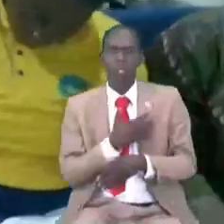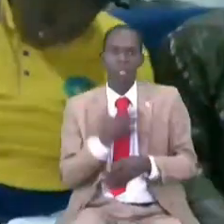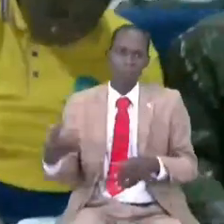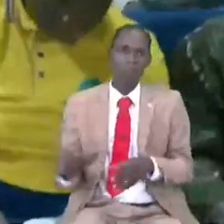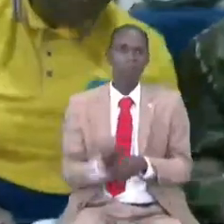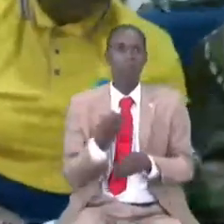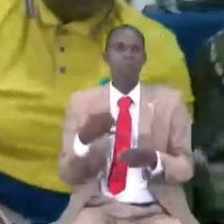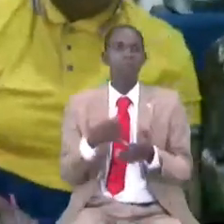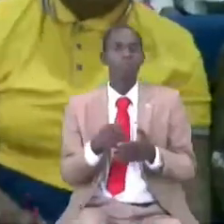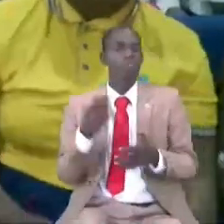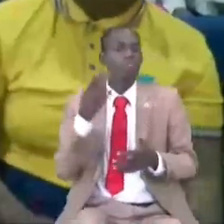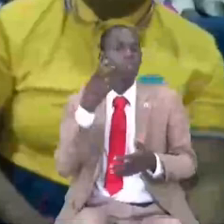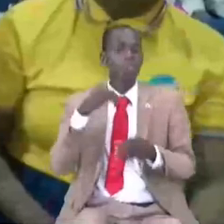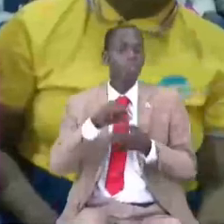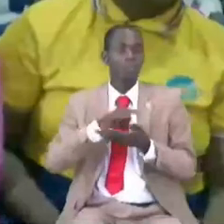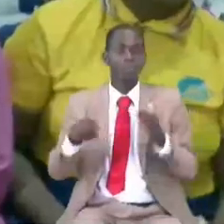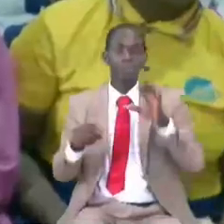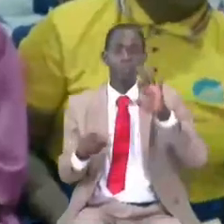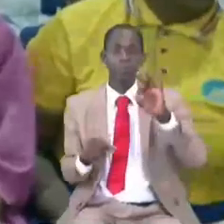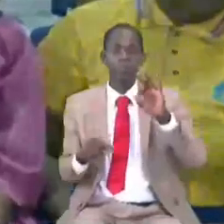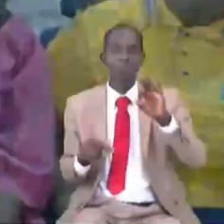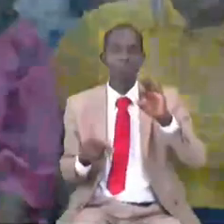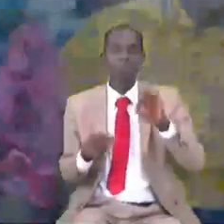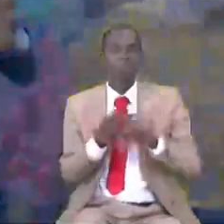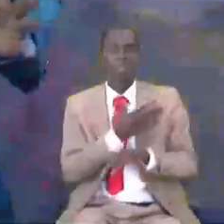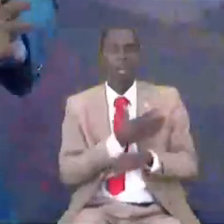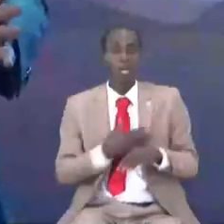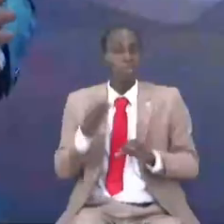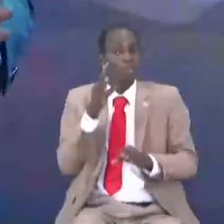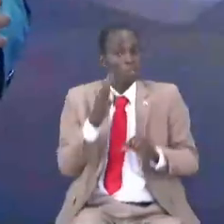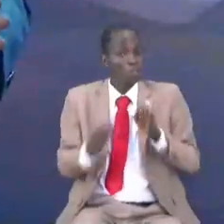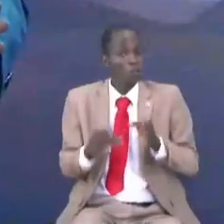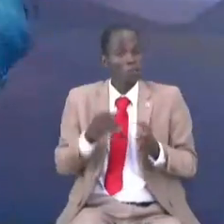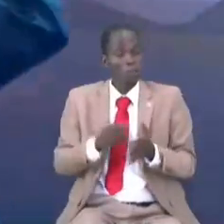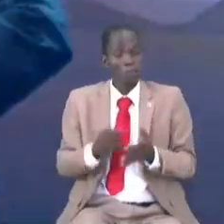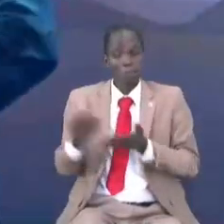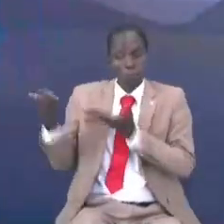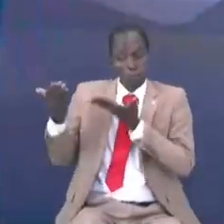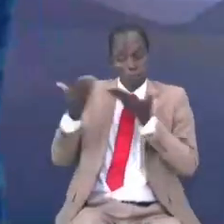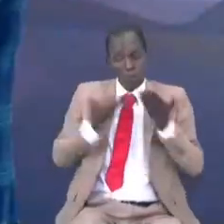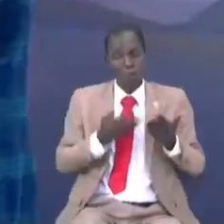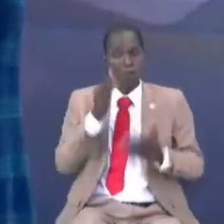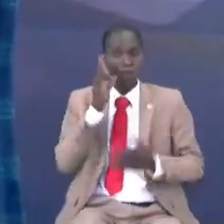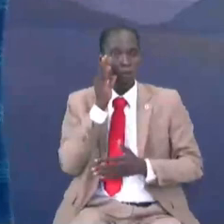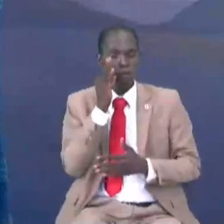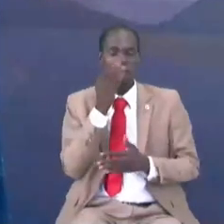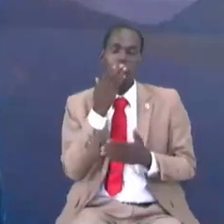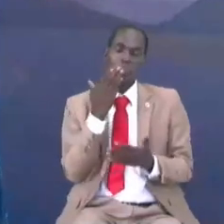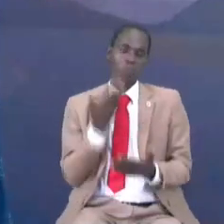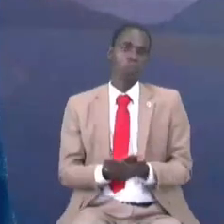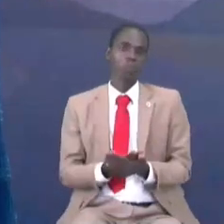l'avenir donnera-t-il du fruit. Sinon, tu le couperas il ne portait pas de fruits pendant ces